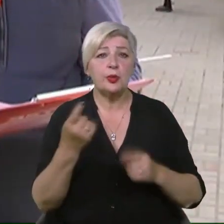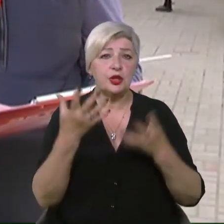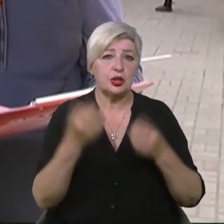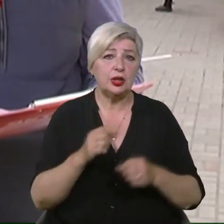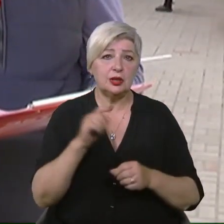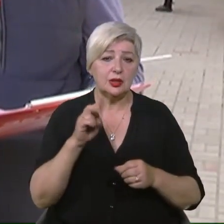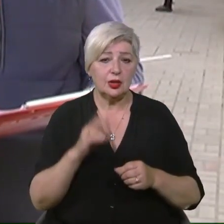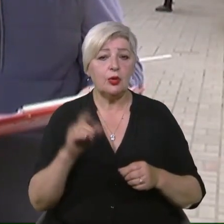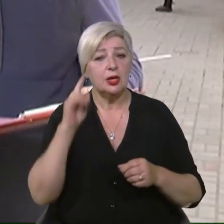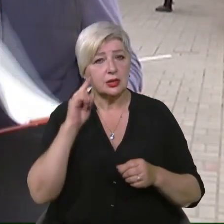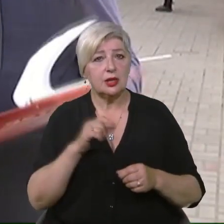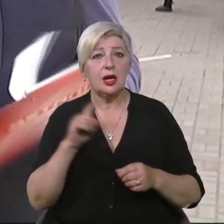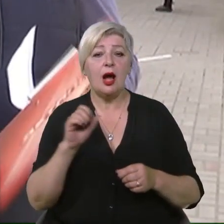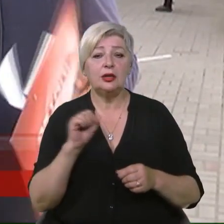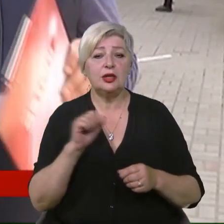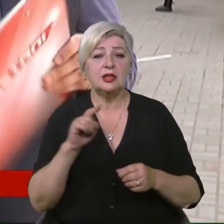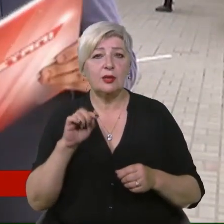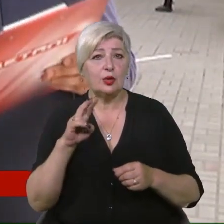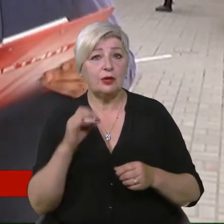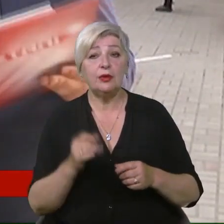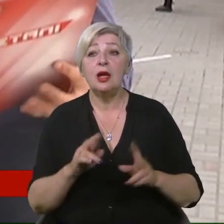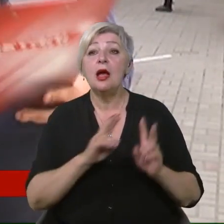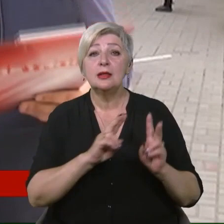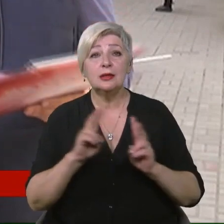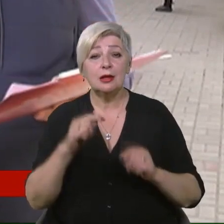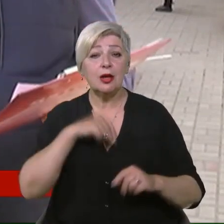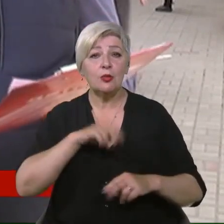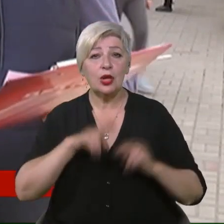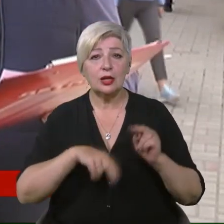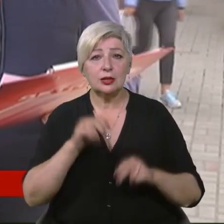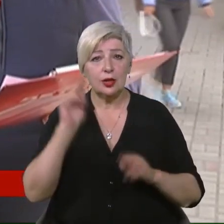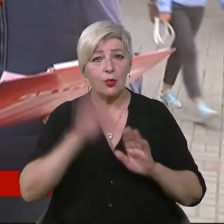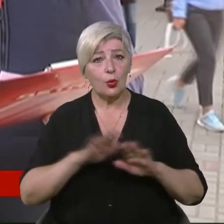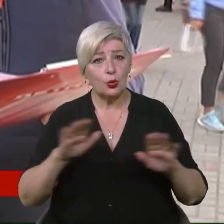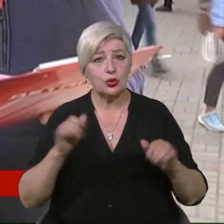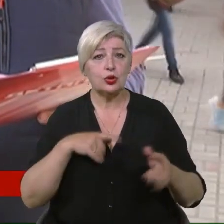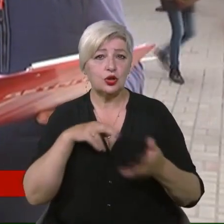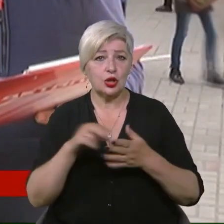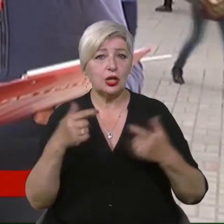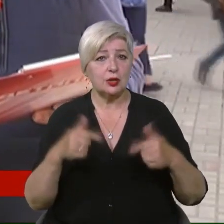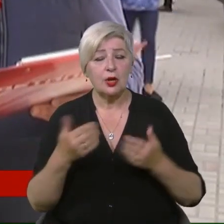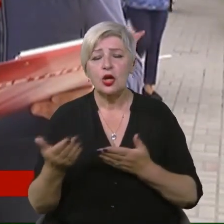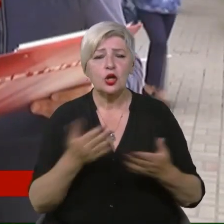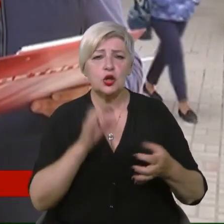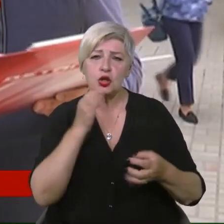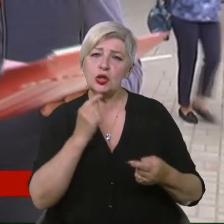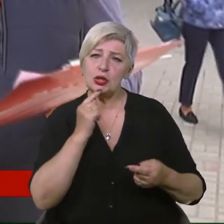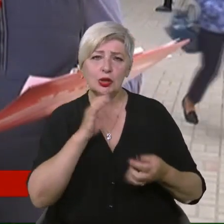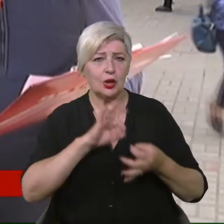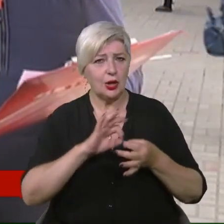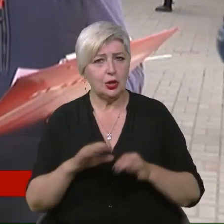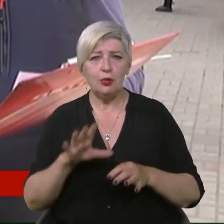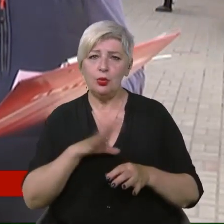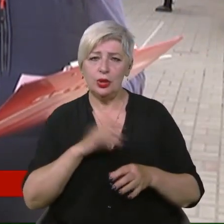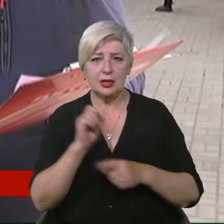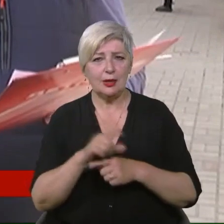на прямому зв'язку. Тож, Андрію, з яким настроєм учні йшли на іспит і чи складні були завдання?